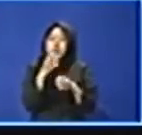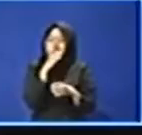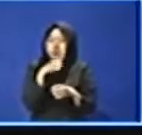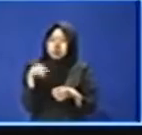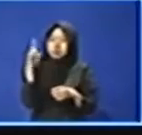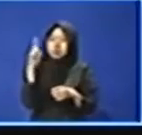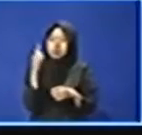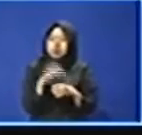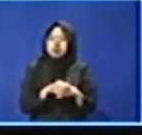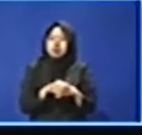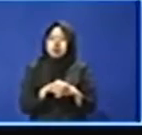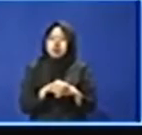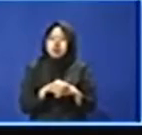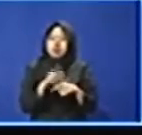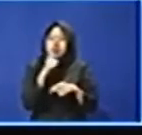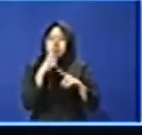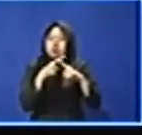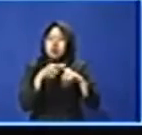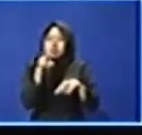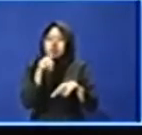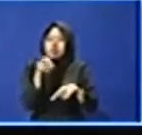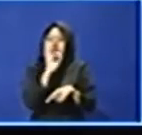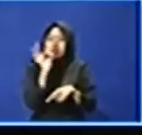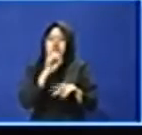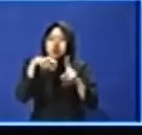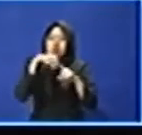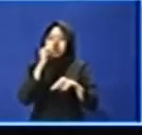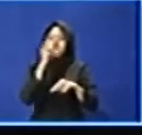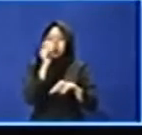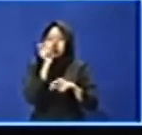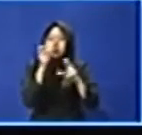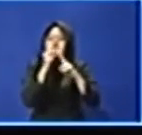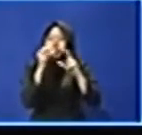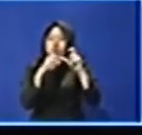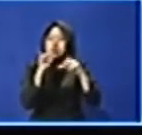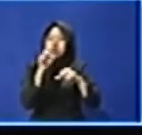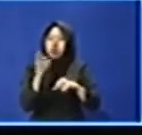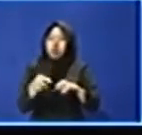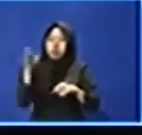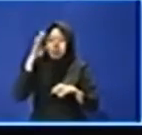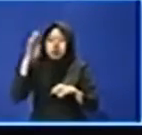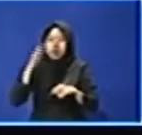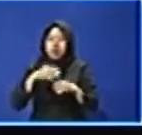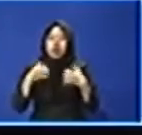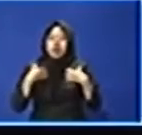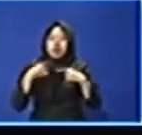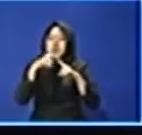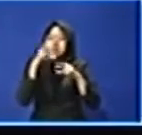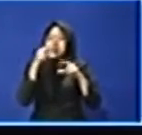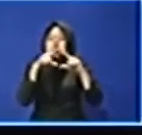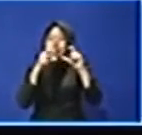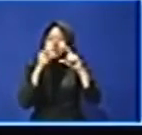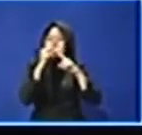Saya dan Pak Yasin bismillah sekali lagi sehingga tidak akan ada korupsi di Kota Blitar gedung lalu jika lisasi transparan